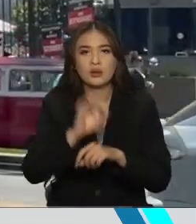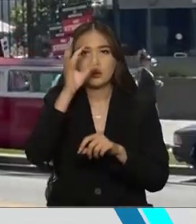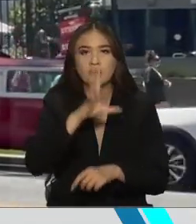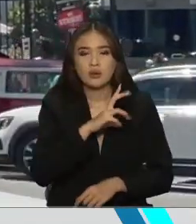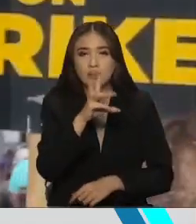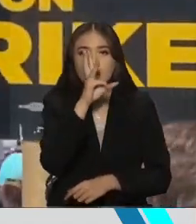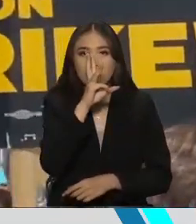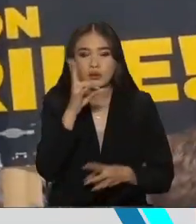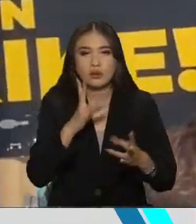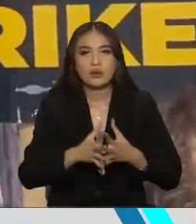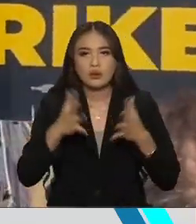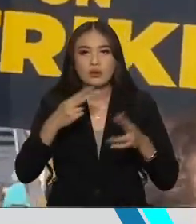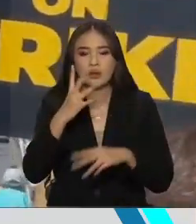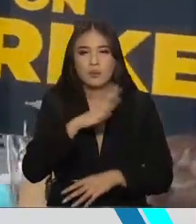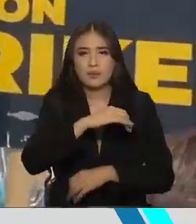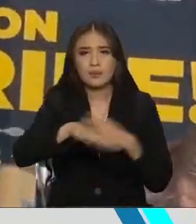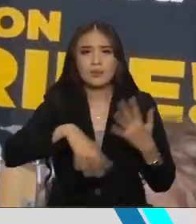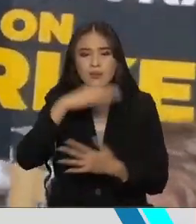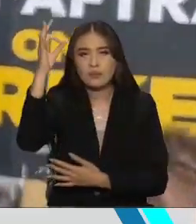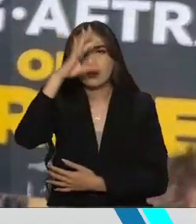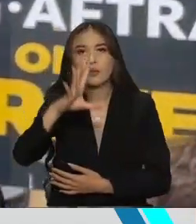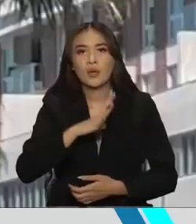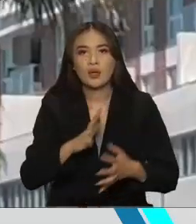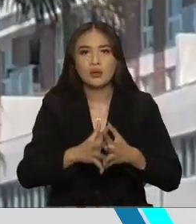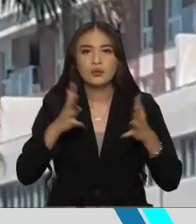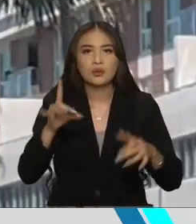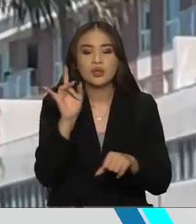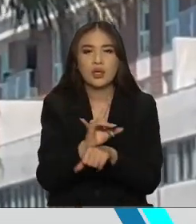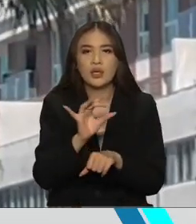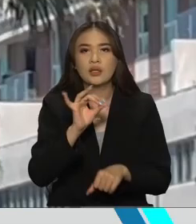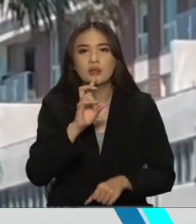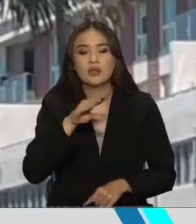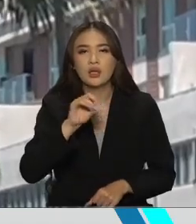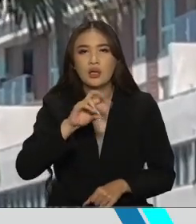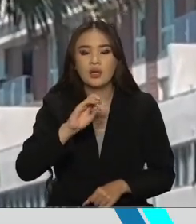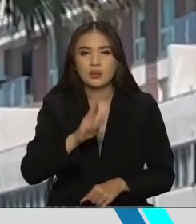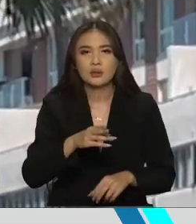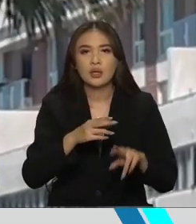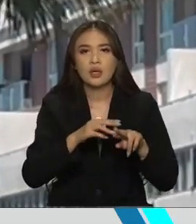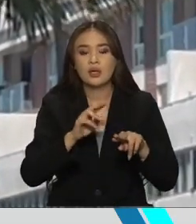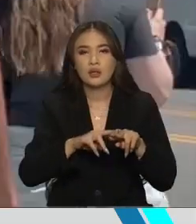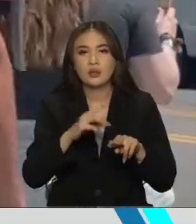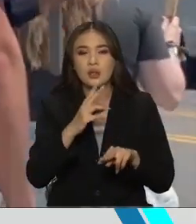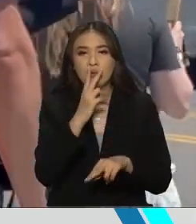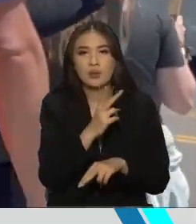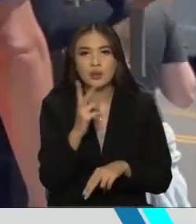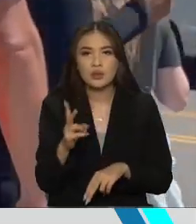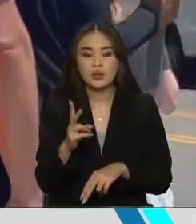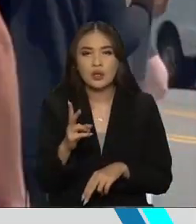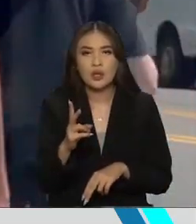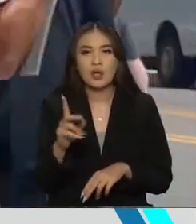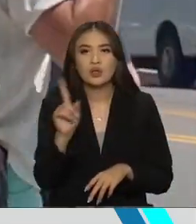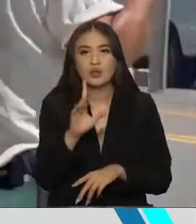жалақы. Алайда даудың тууына себеп болған соңғы кезде күрт дамыған жасанды интеллект. Студиялар жасанды интеллекттің жазушылық қабілет артқанын